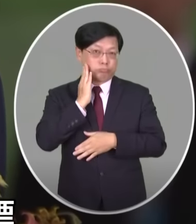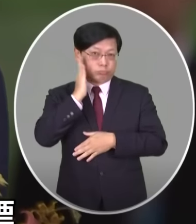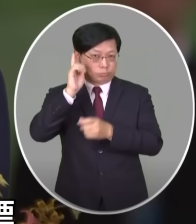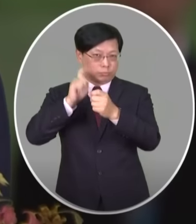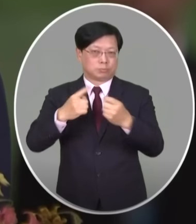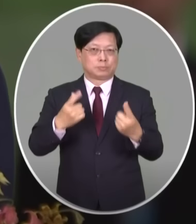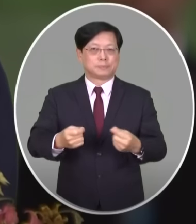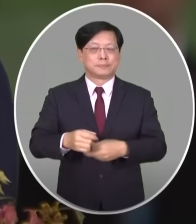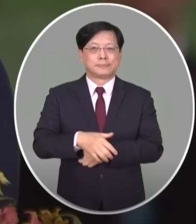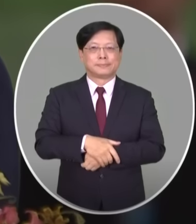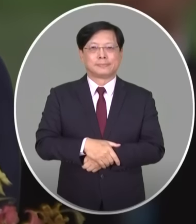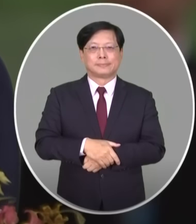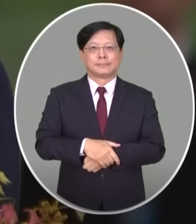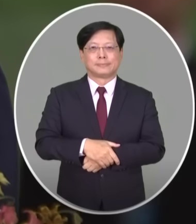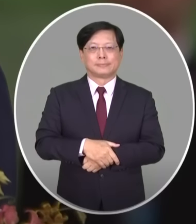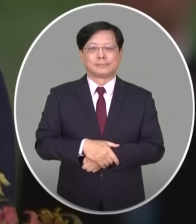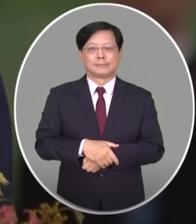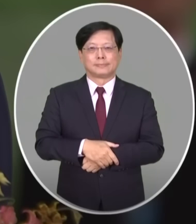标。